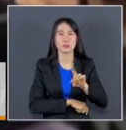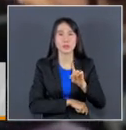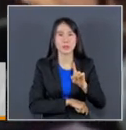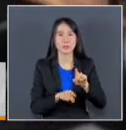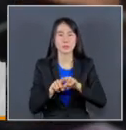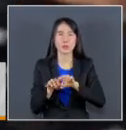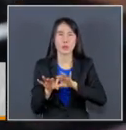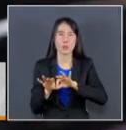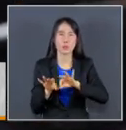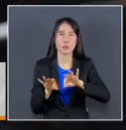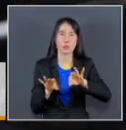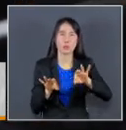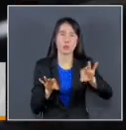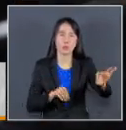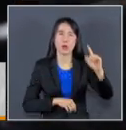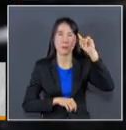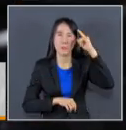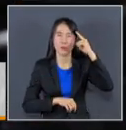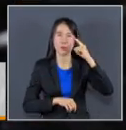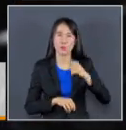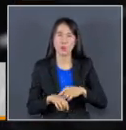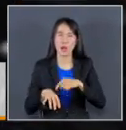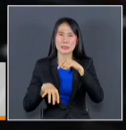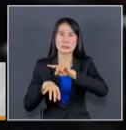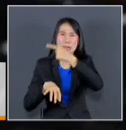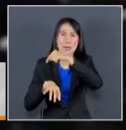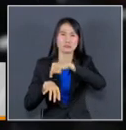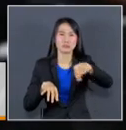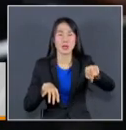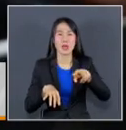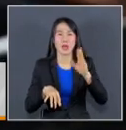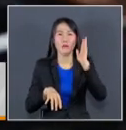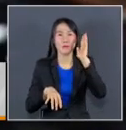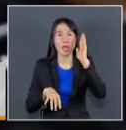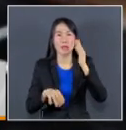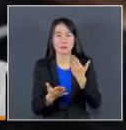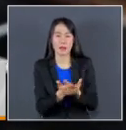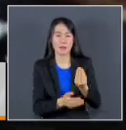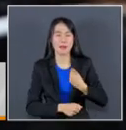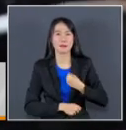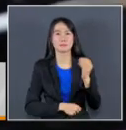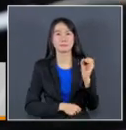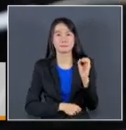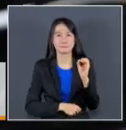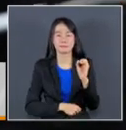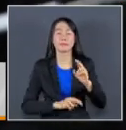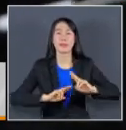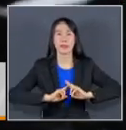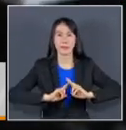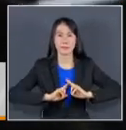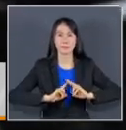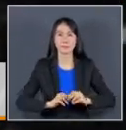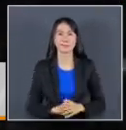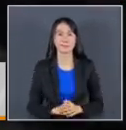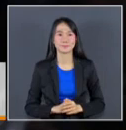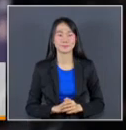าไกลมากก็ไม่รู้เหมือนกันว่าตัวเองมาจากไหนส่วนค่ารถแฟนหนุ่มไม่ได้ให้เงินมานะฮะน้องนั่งมาเองล่า